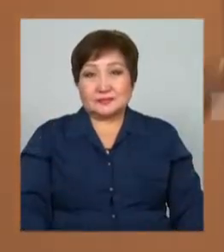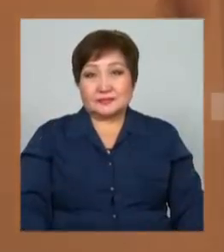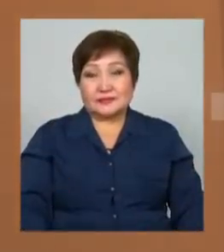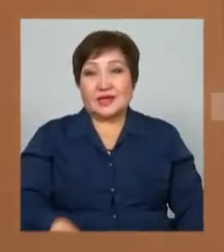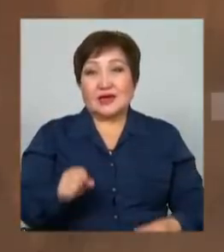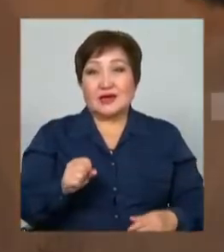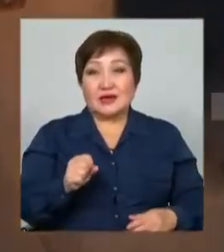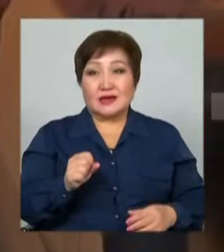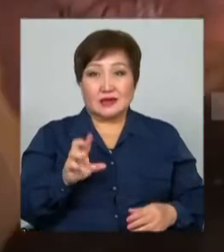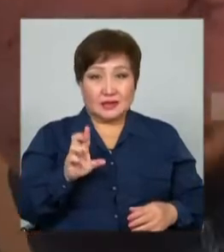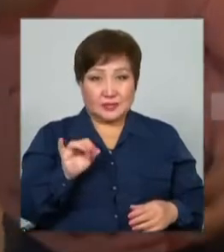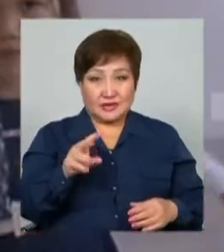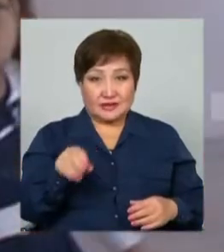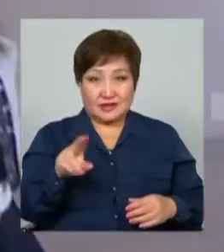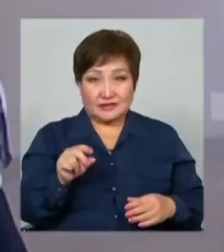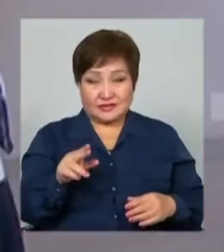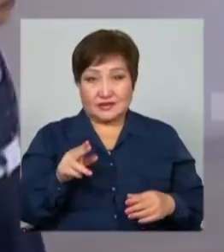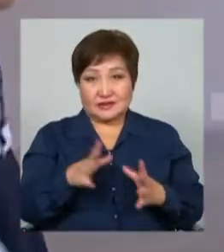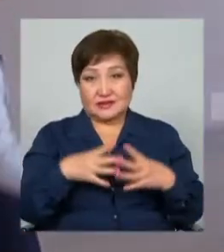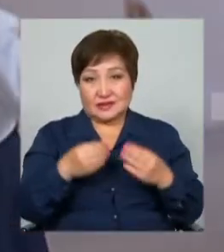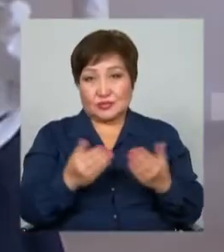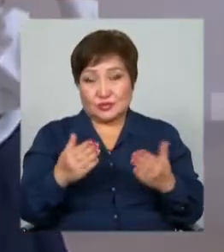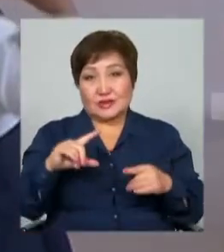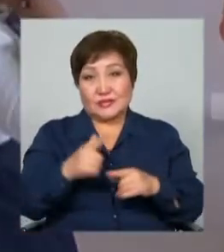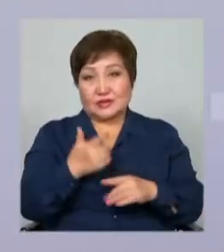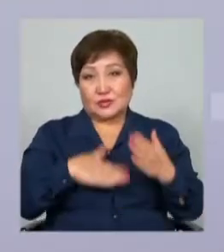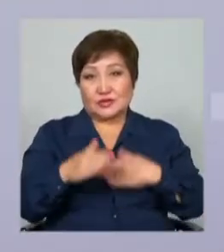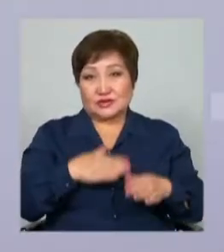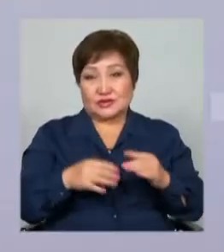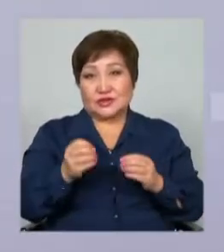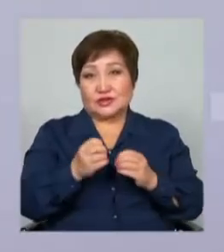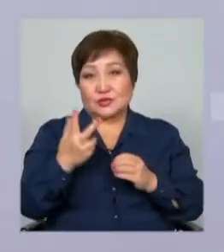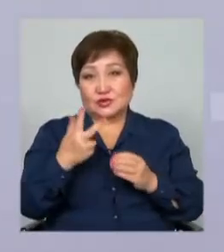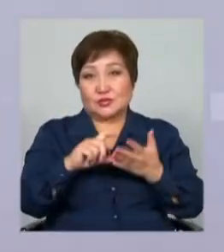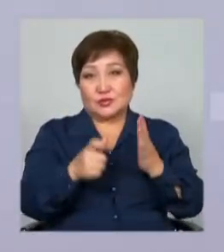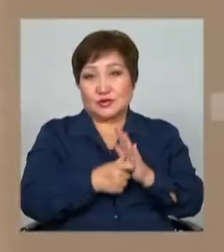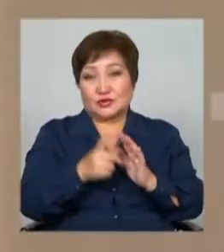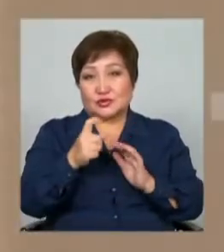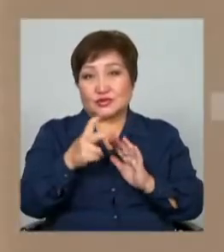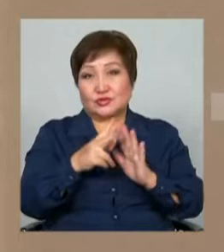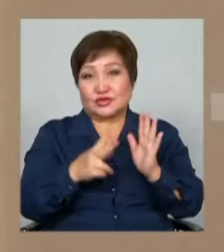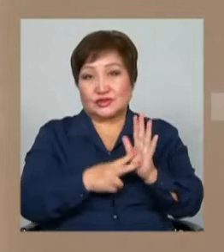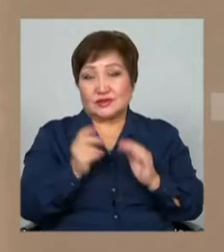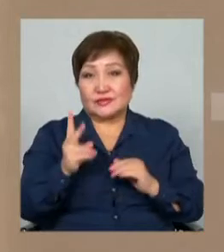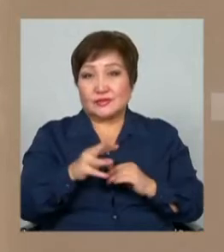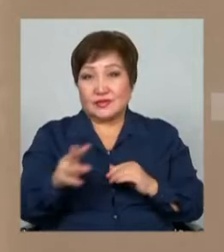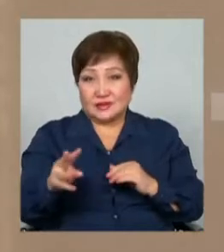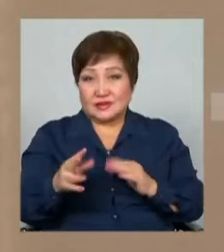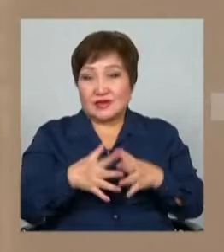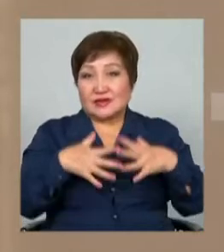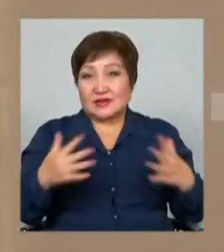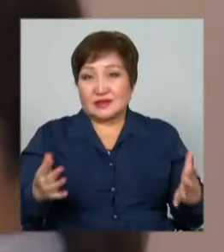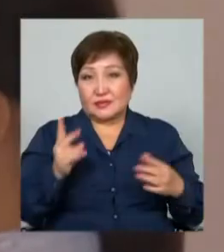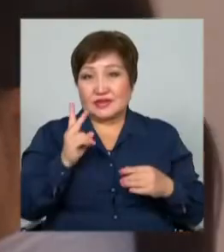Әбілдаевтар шаңырағында бүгін тағы қуаныш. Қала ортасынан 3 бөлмелі 117 шаршы метр болатын кең пәтердің иесі атанып отыр.